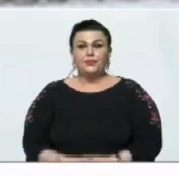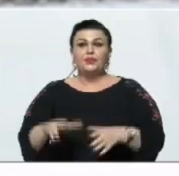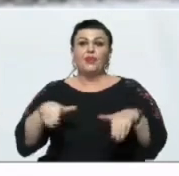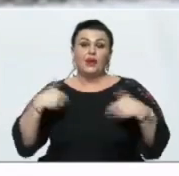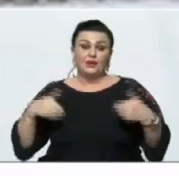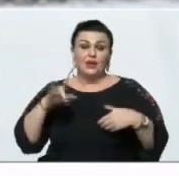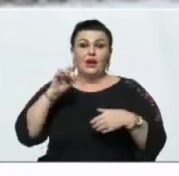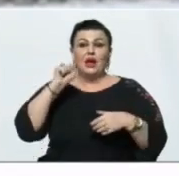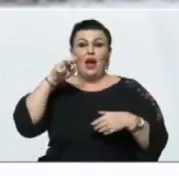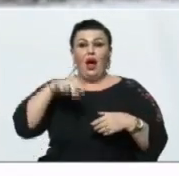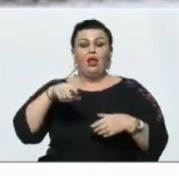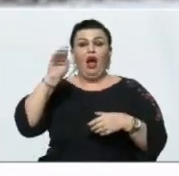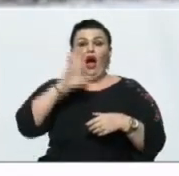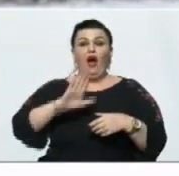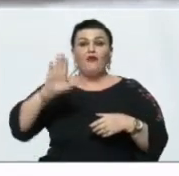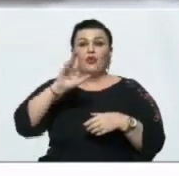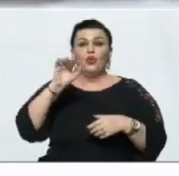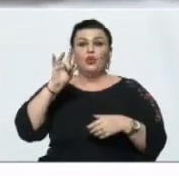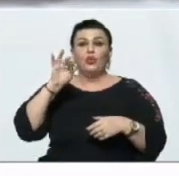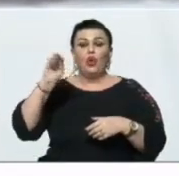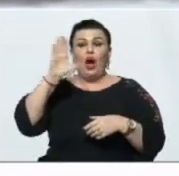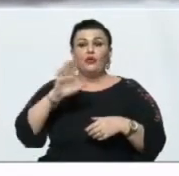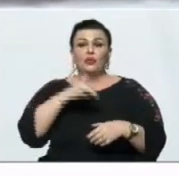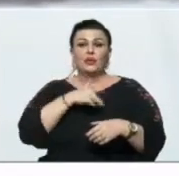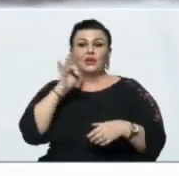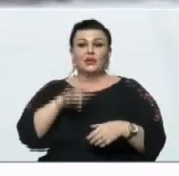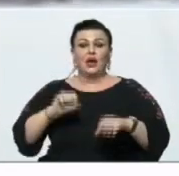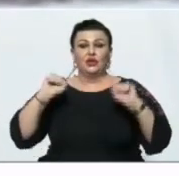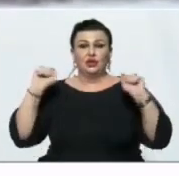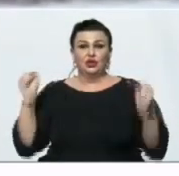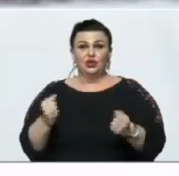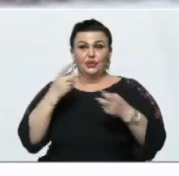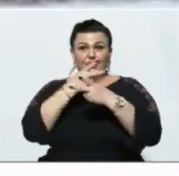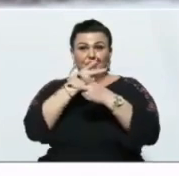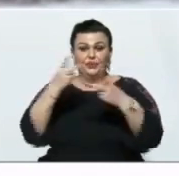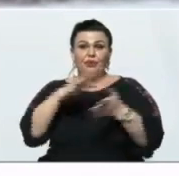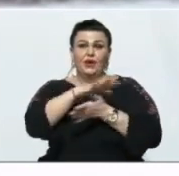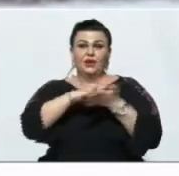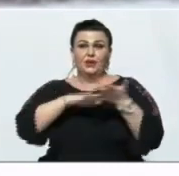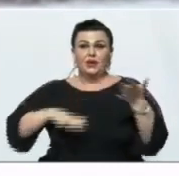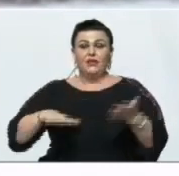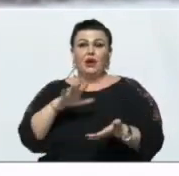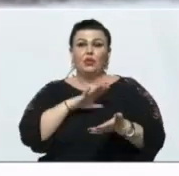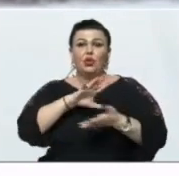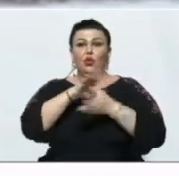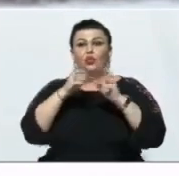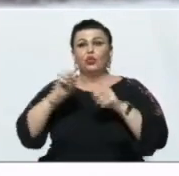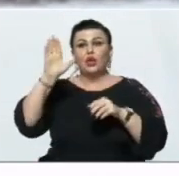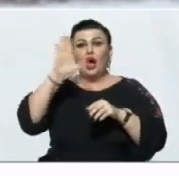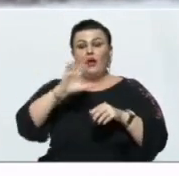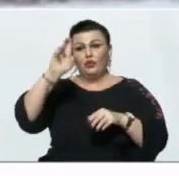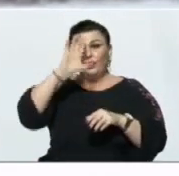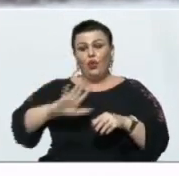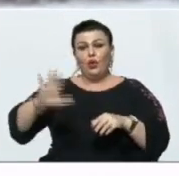Baxdınız xeyir, Realın Avropa Bürosu xəbər verir. Avropanın sərt qışı gördüyünüz kimi hələ də davam edir. Bütün Avropa ölkələrinə